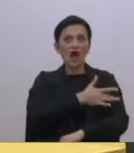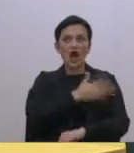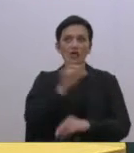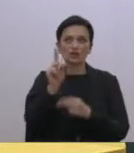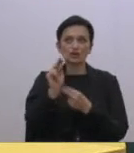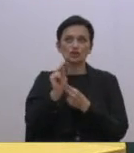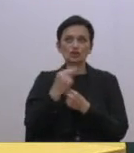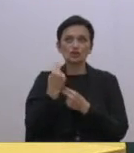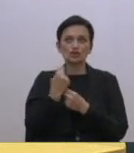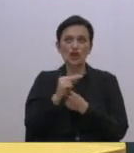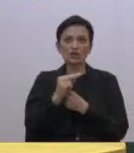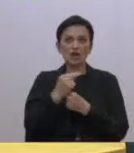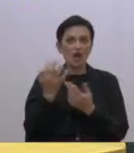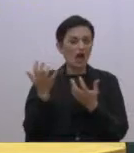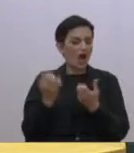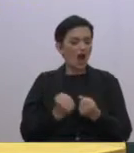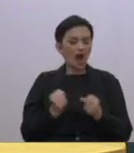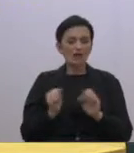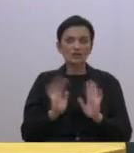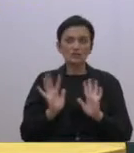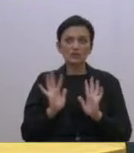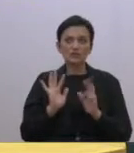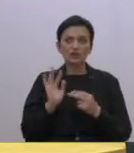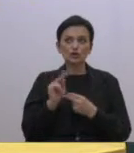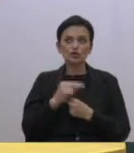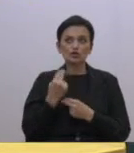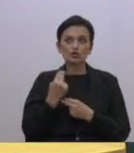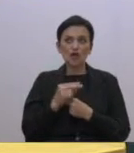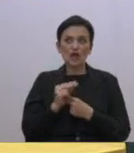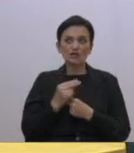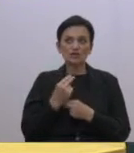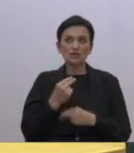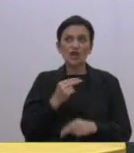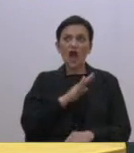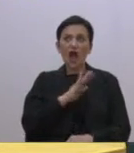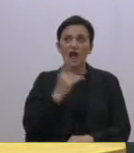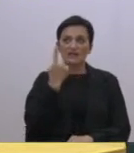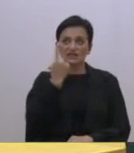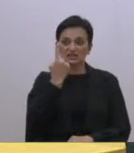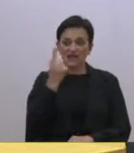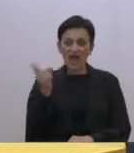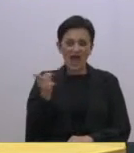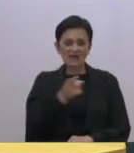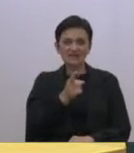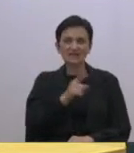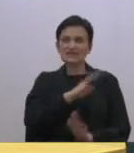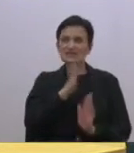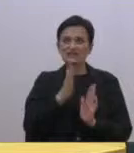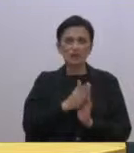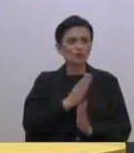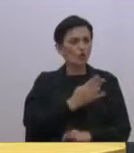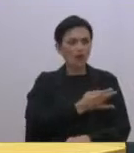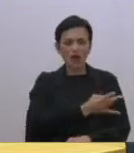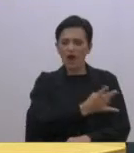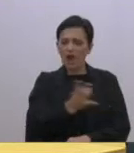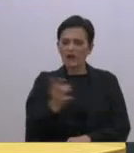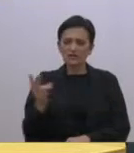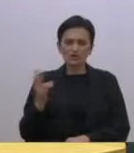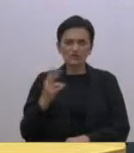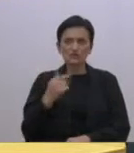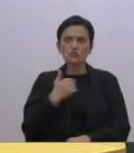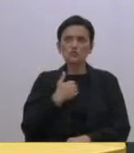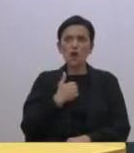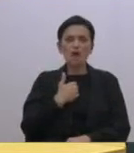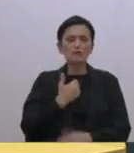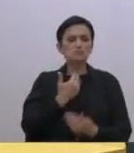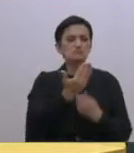შენიშნას, არ ვიღებ ამ შენიშნას, იმიტომ რომ არავისთვის, არც ერთი თქვენგანისთვის, საერთოდ არავისთვის, არანაირად არ